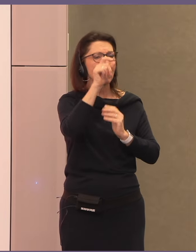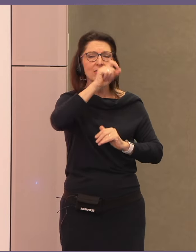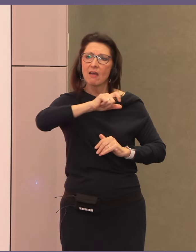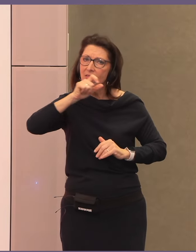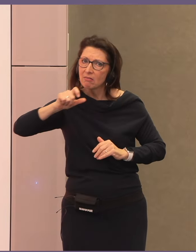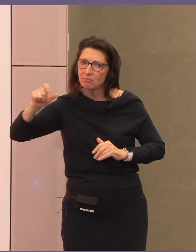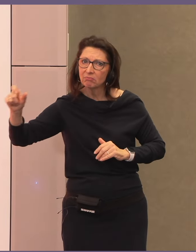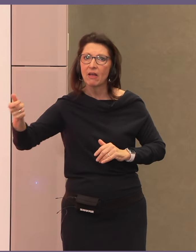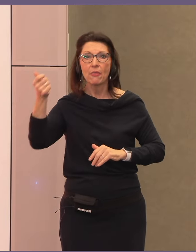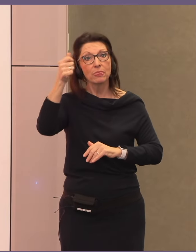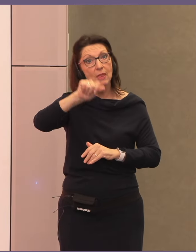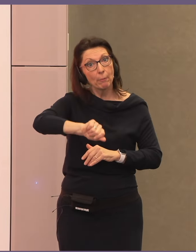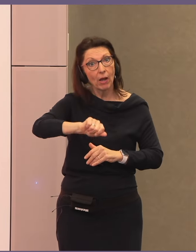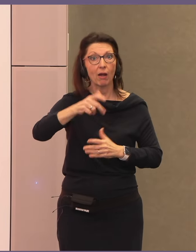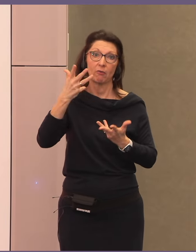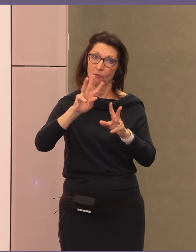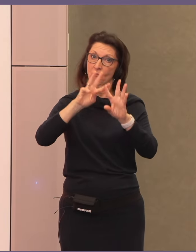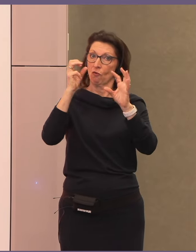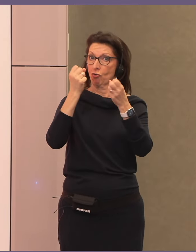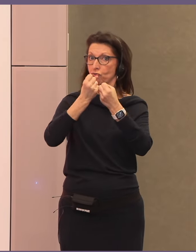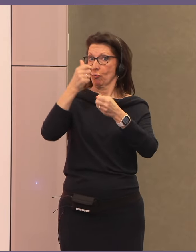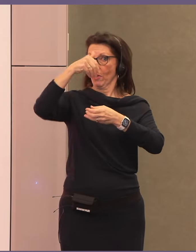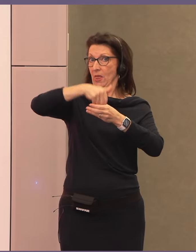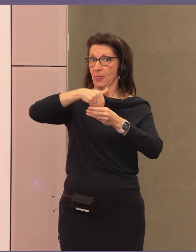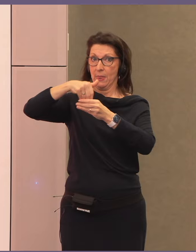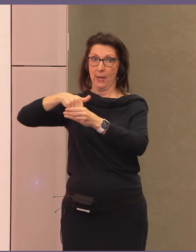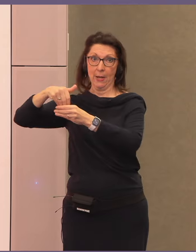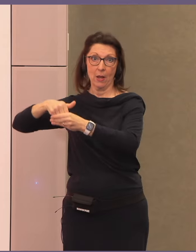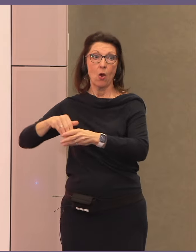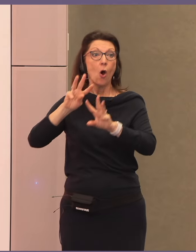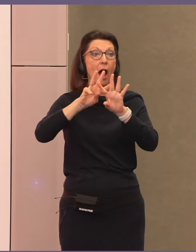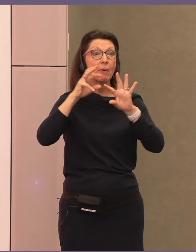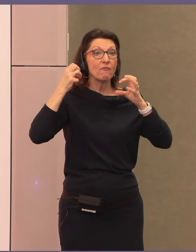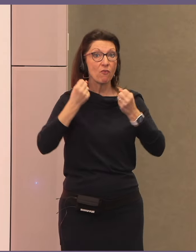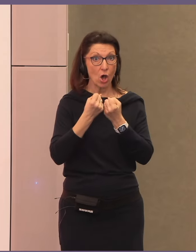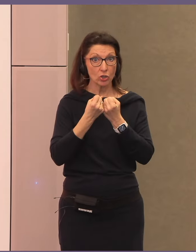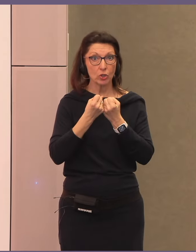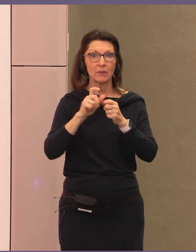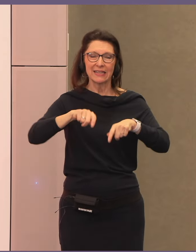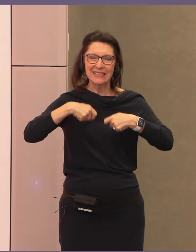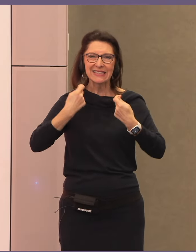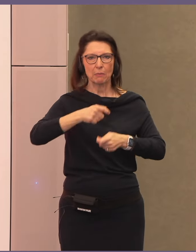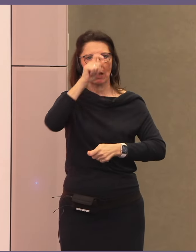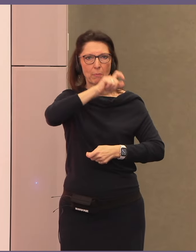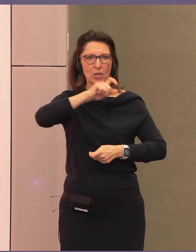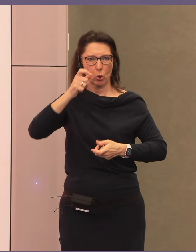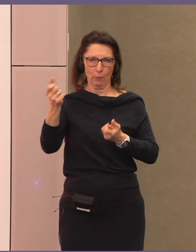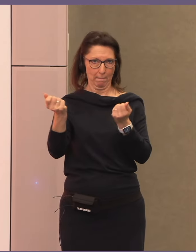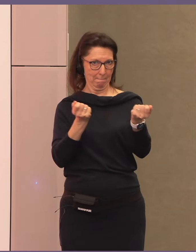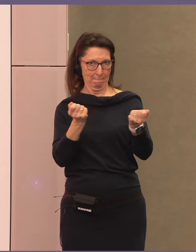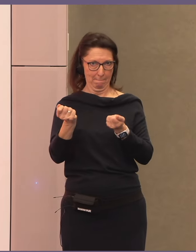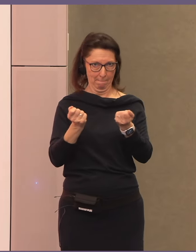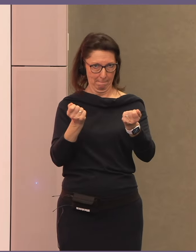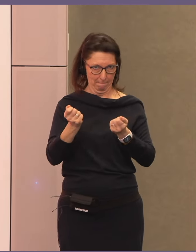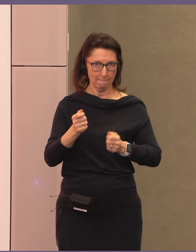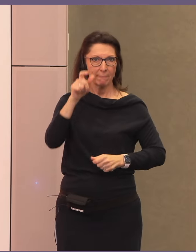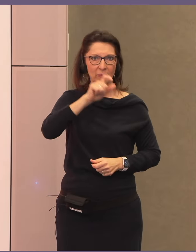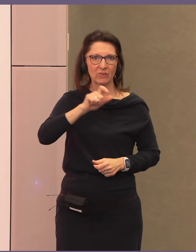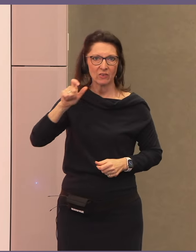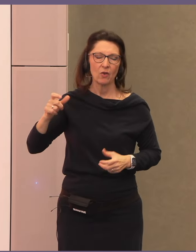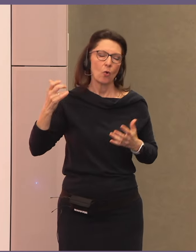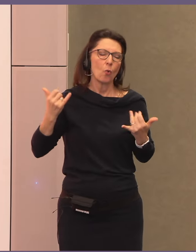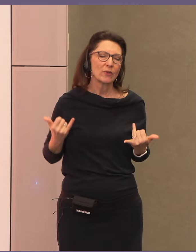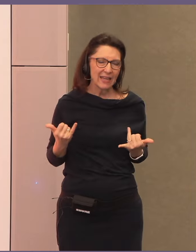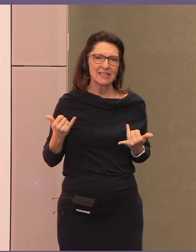werden kann. Diese Workshops aber werden noch einmal von Expertinnen, Kommentatorinnen, Moderatorinnen begleitet. Und ich möchte